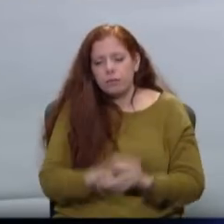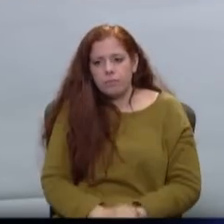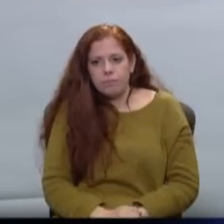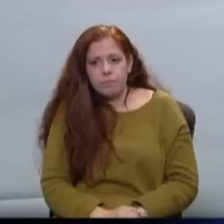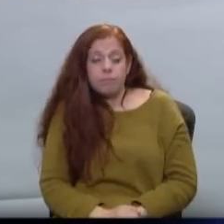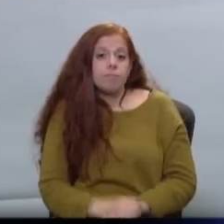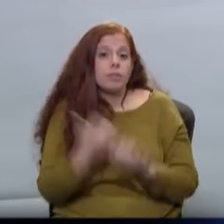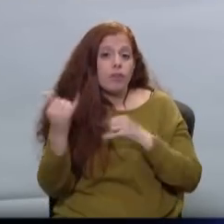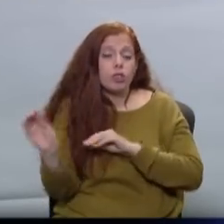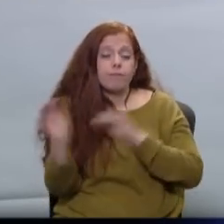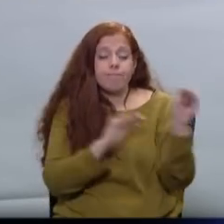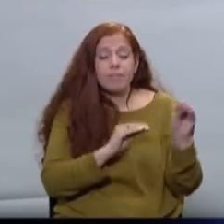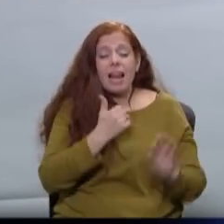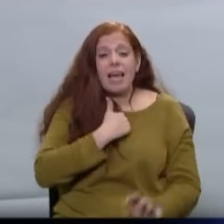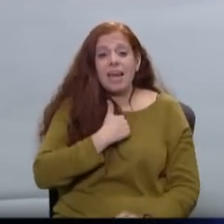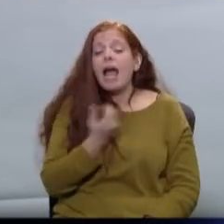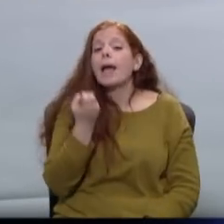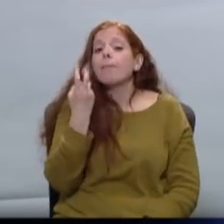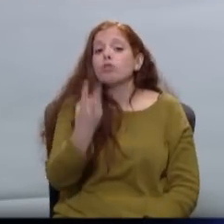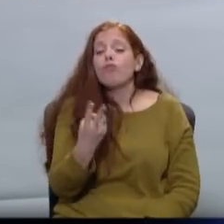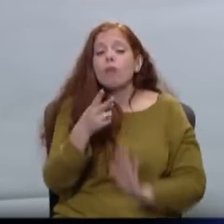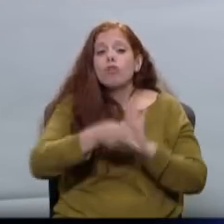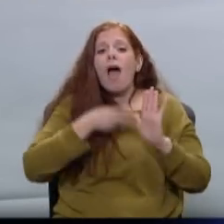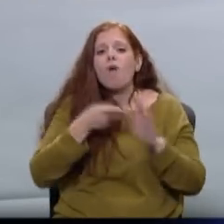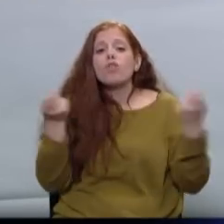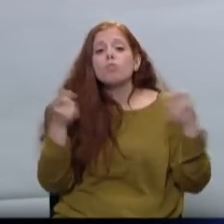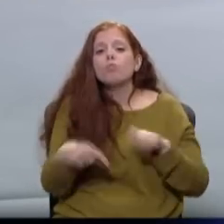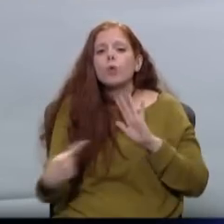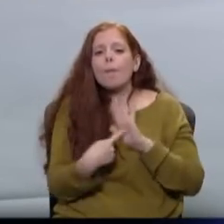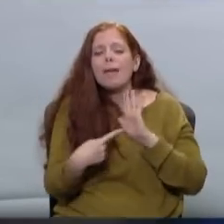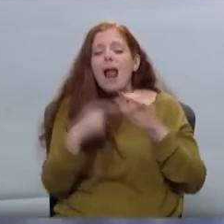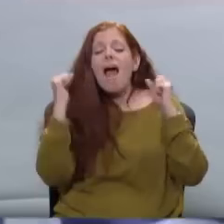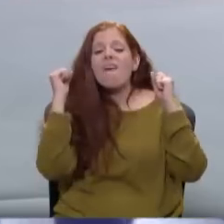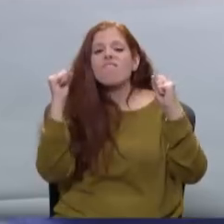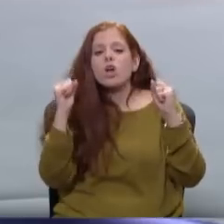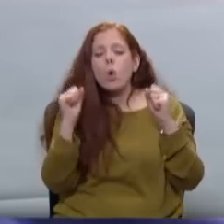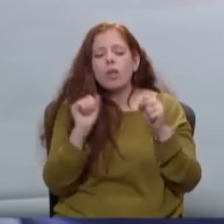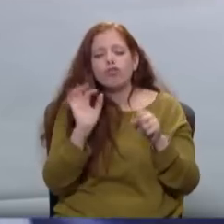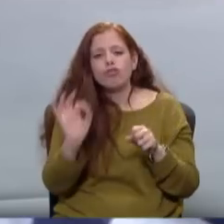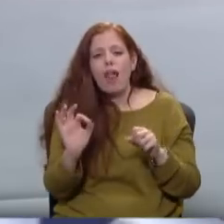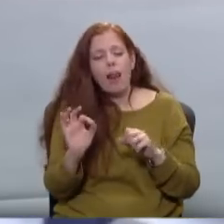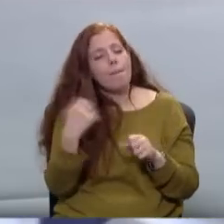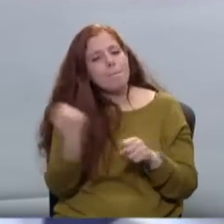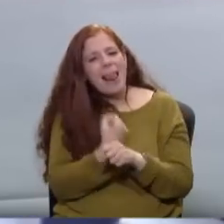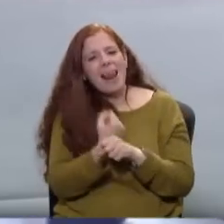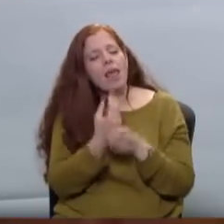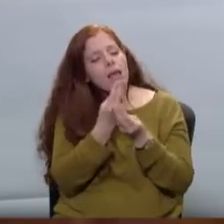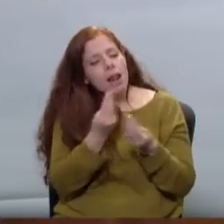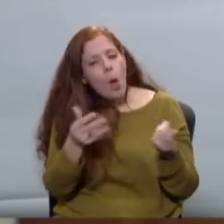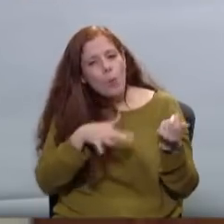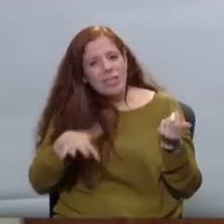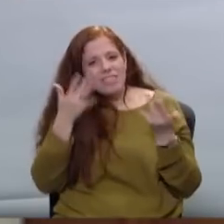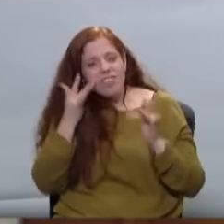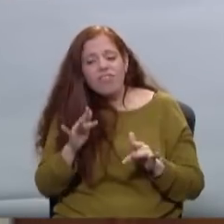עכשיו לקנדה, כמעט שבועיים שהרכבות שם מושבתות בעקבות הפגנות של פעילי איכות סביבה ושבטים ילידים נגד